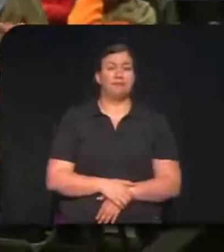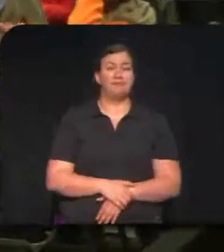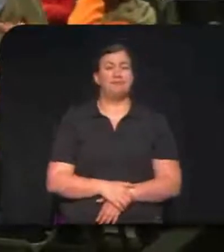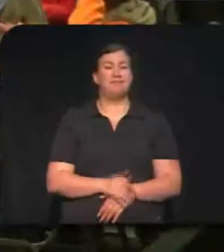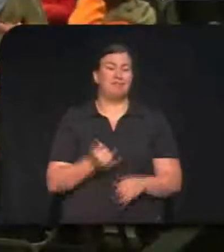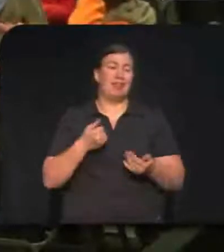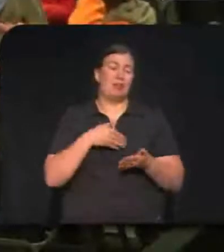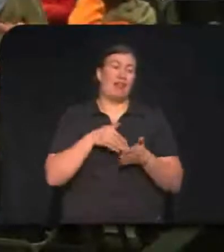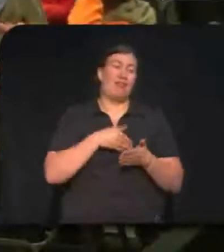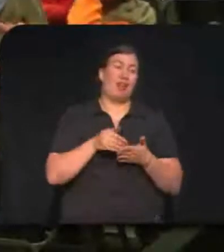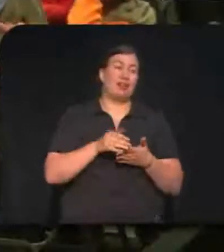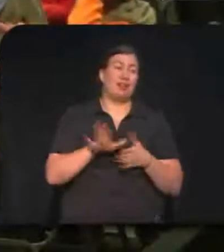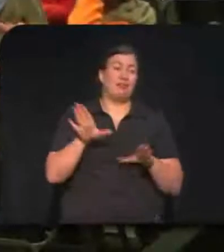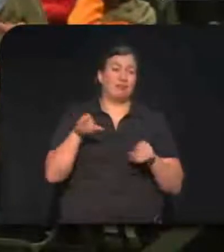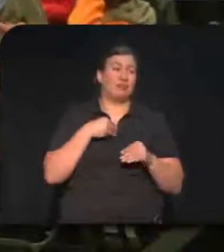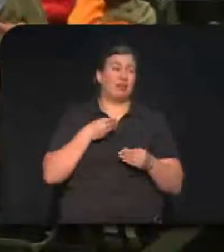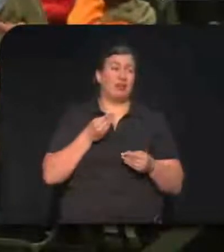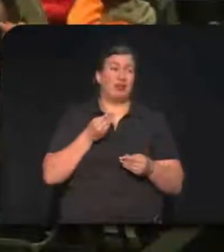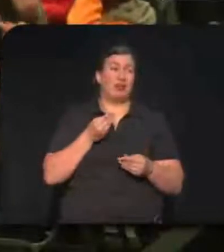das mit dem April